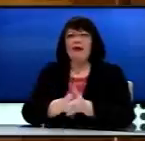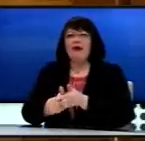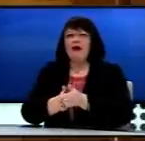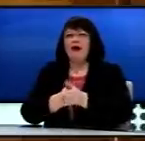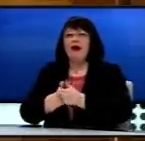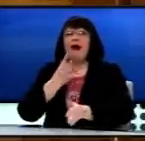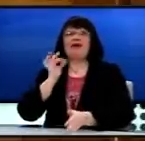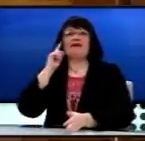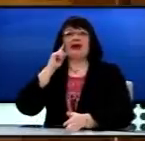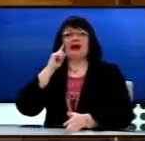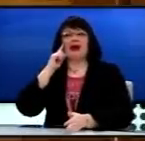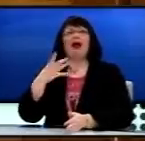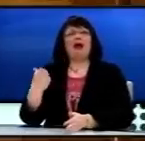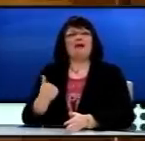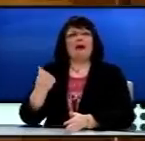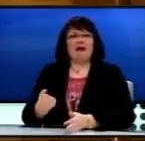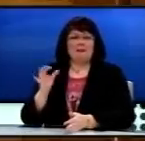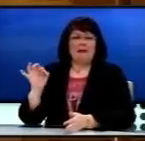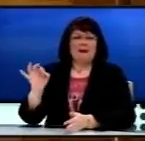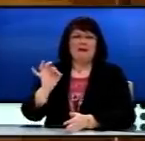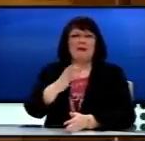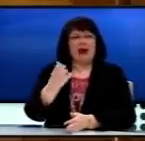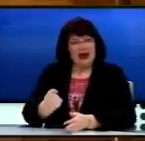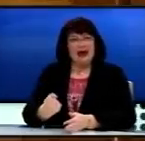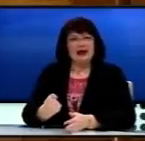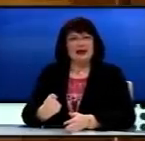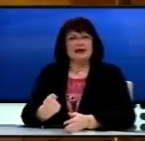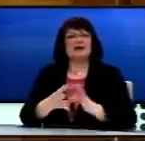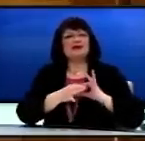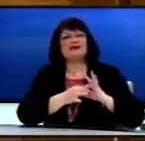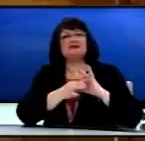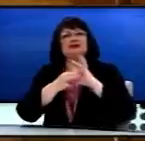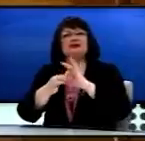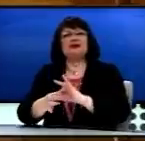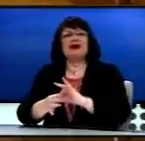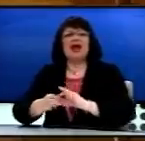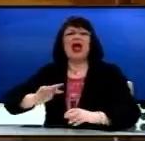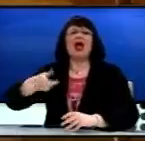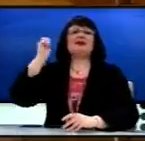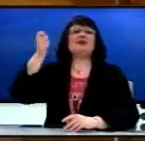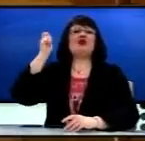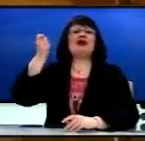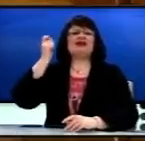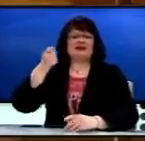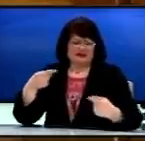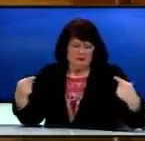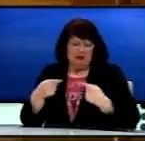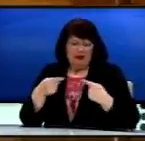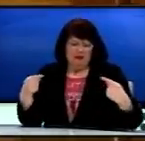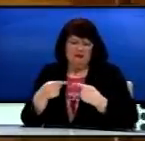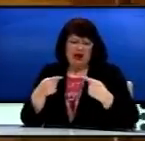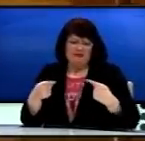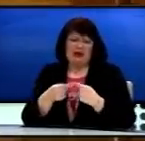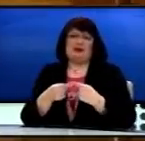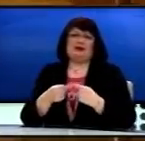ότι όσο υπάρχει η πανδημία, έχουν ένα συνεχές αντιπολιτευτικό όπλο